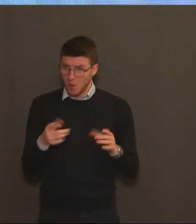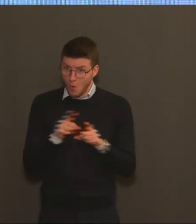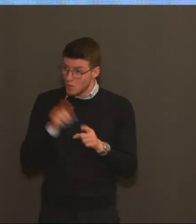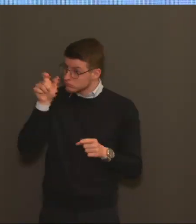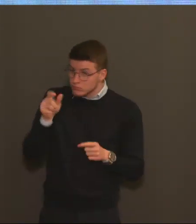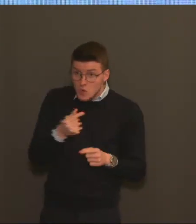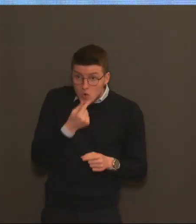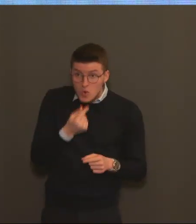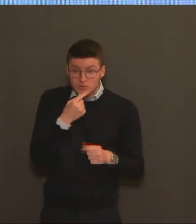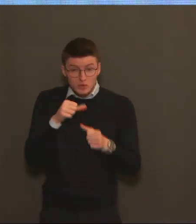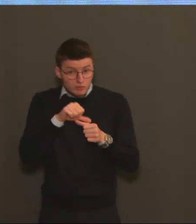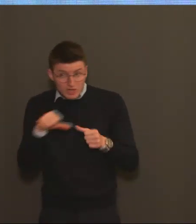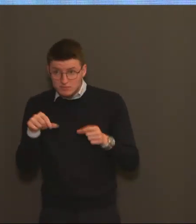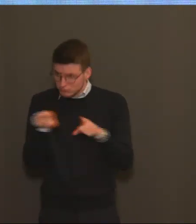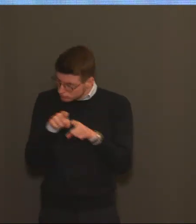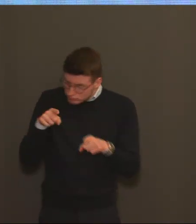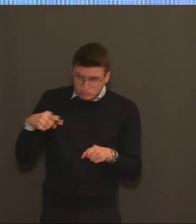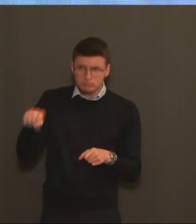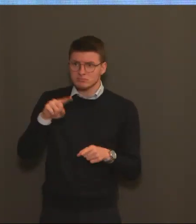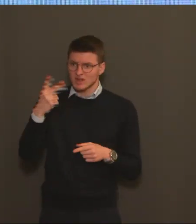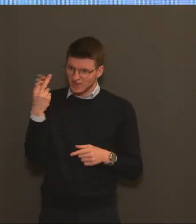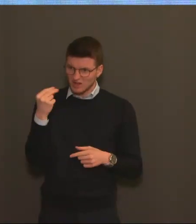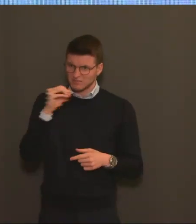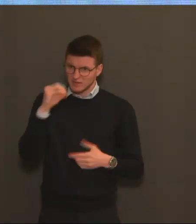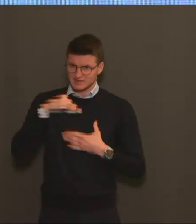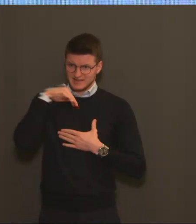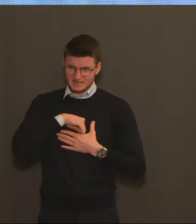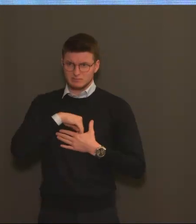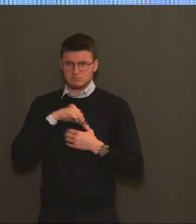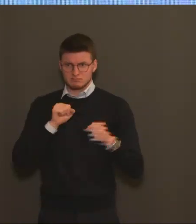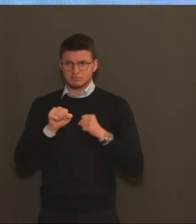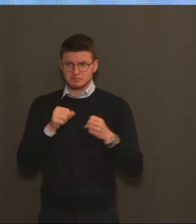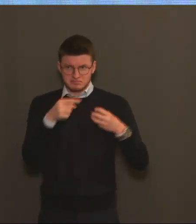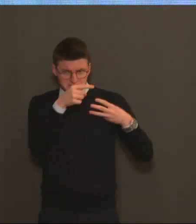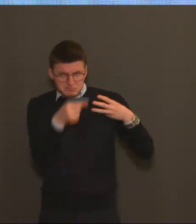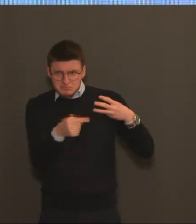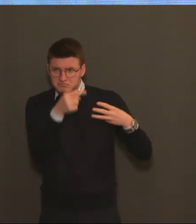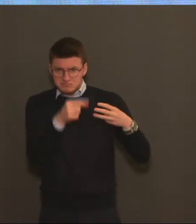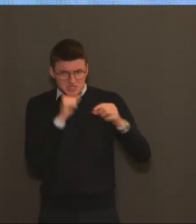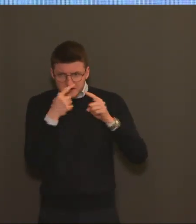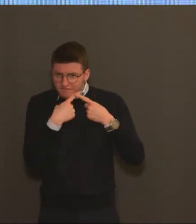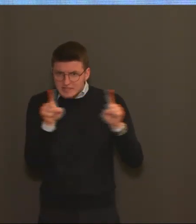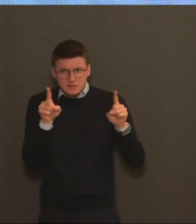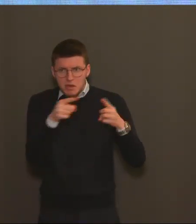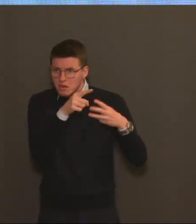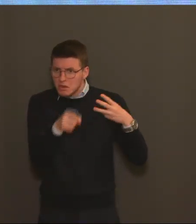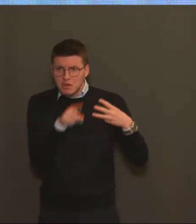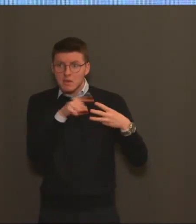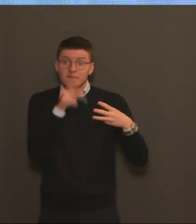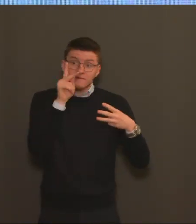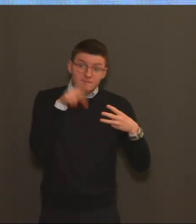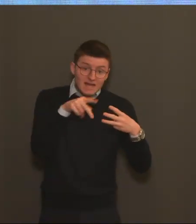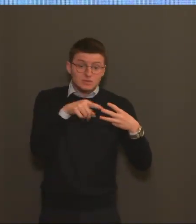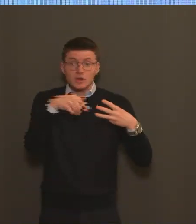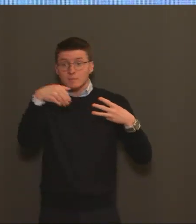het ook belangrijk is, er zijn nauwelijks verschillen tussen de vaccins. Pfizer, Moderna, AstraZeneca presteren allemaal even